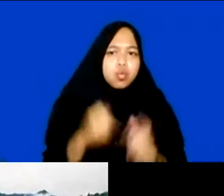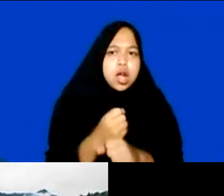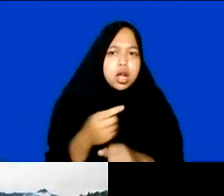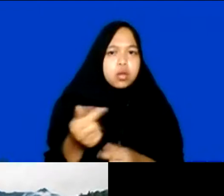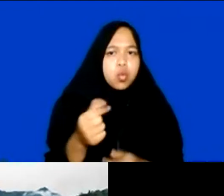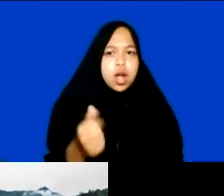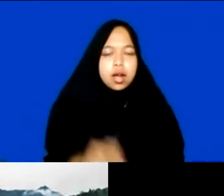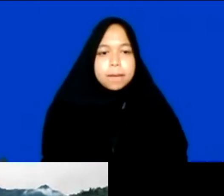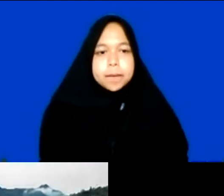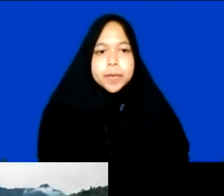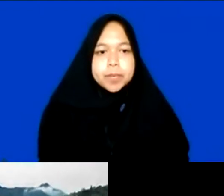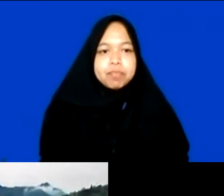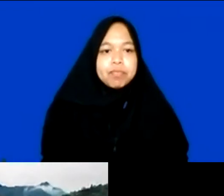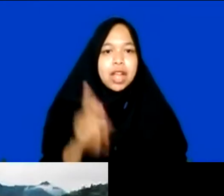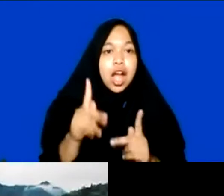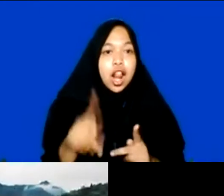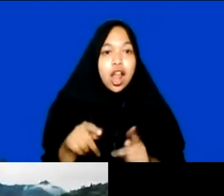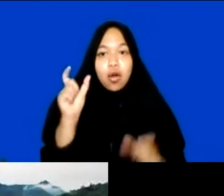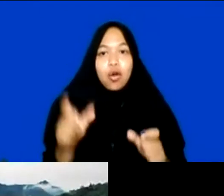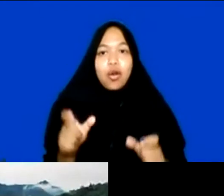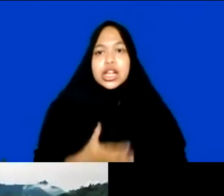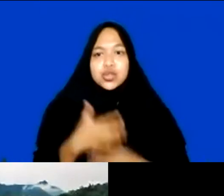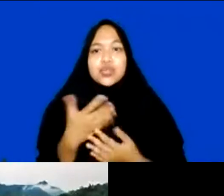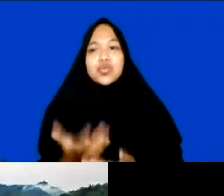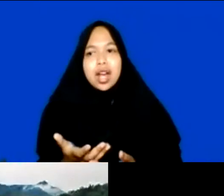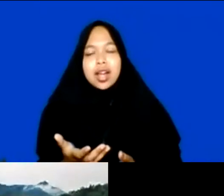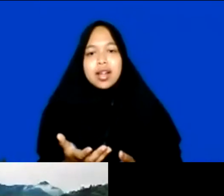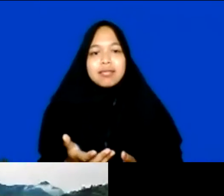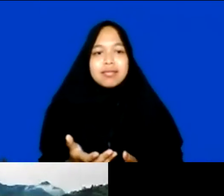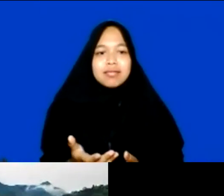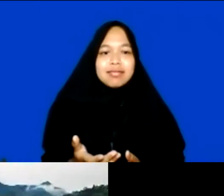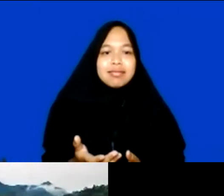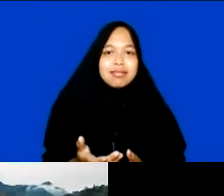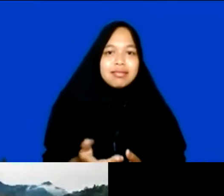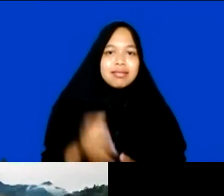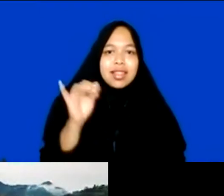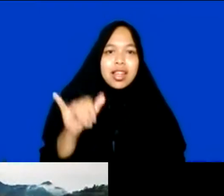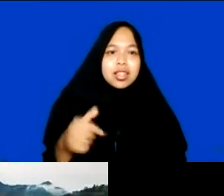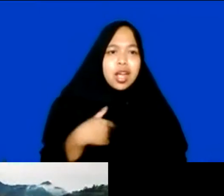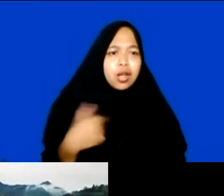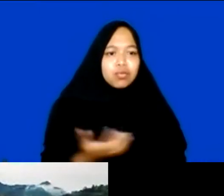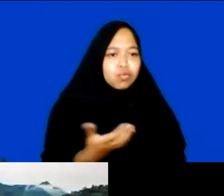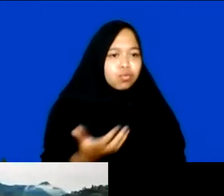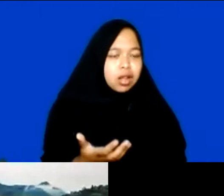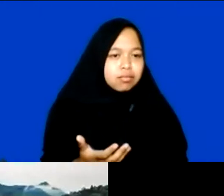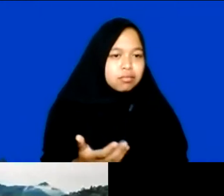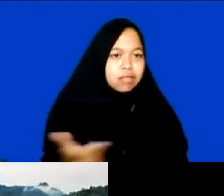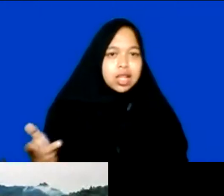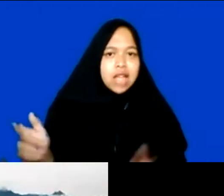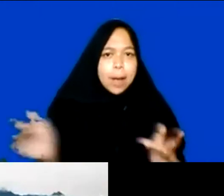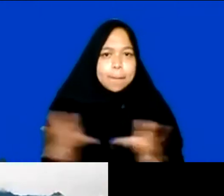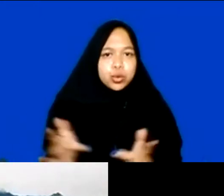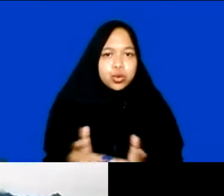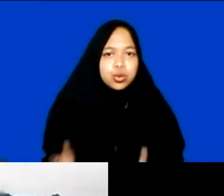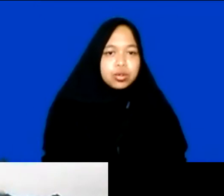ya sudah, yang suka dengan desain kita adalah orang-orang yang ya semacam terpilih gitu loh, yang akan nyambung dengan kita seperti itu.